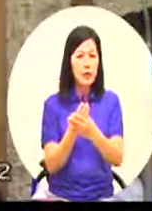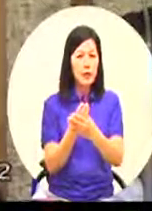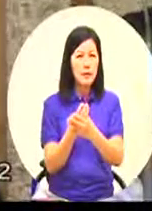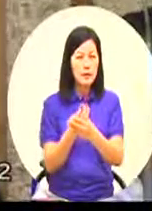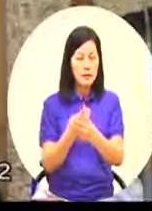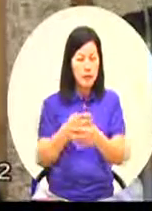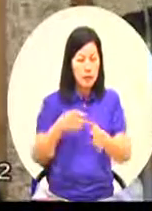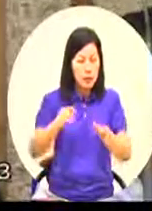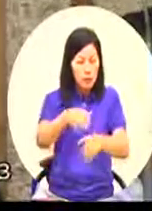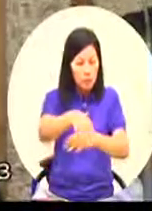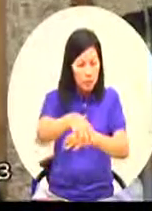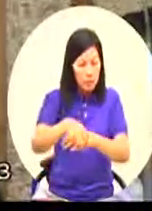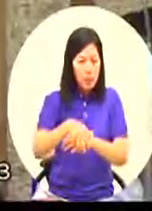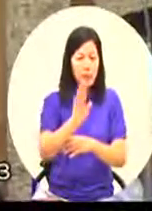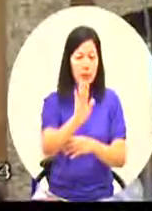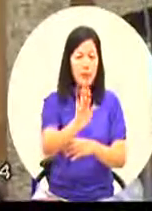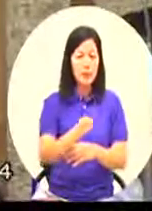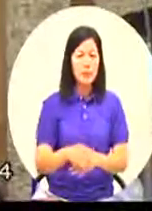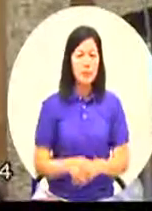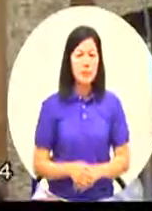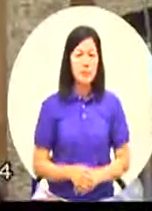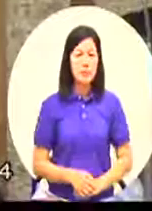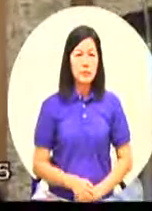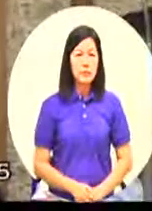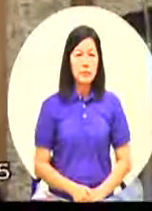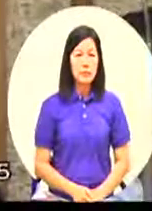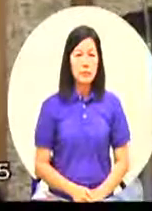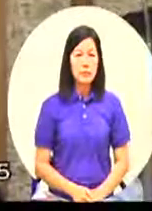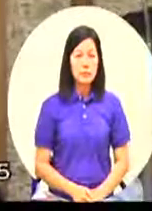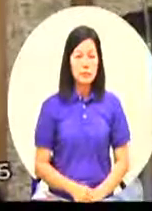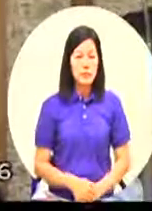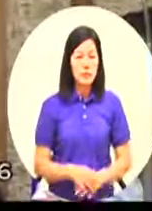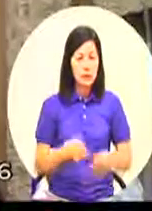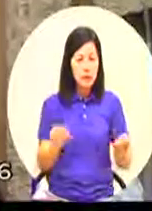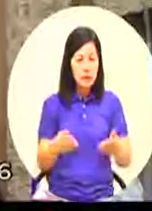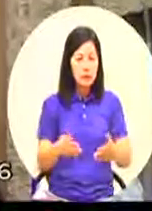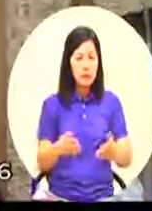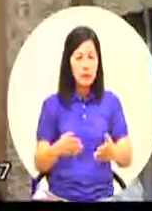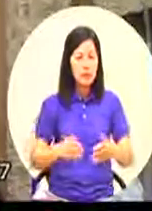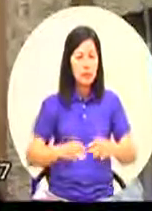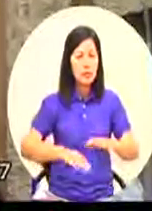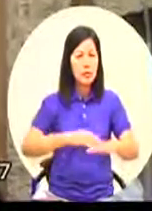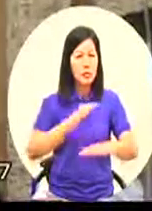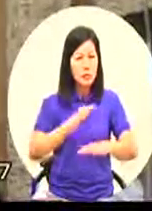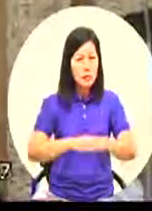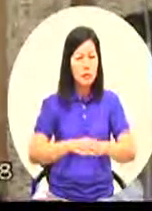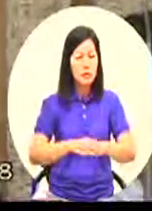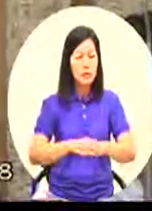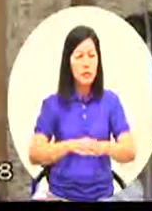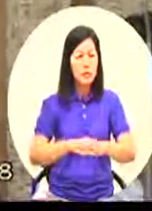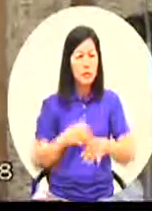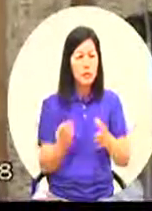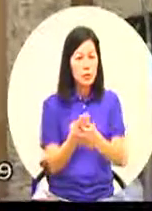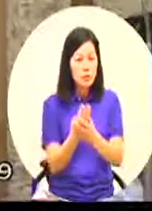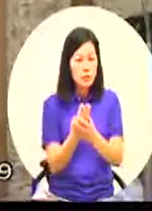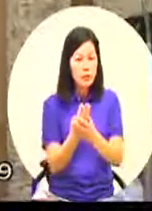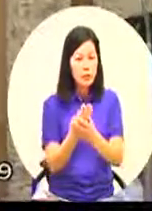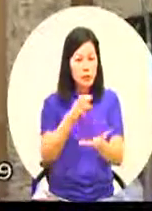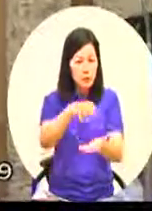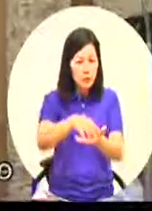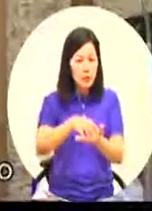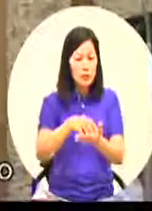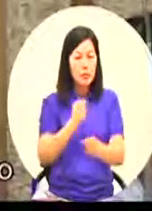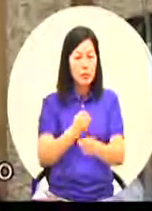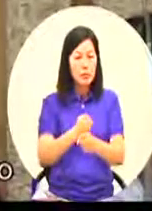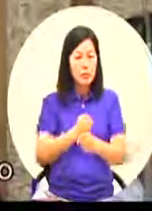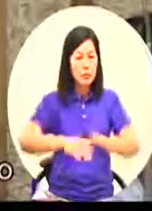那今年我们希望说做一些完成它的温泉的温泉证明等等工作，今年我